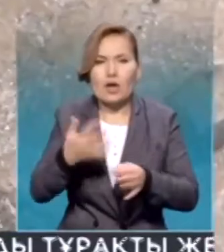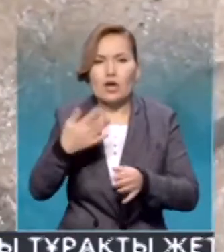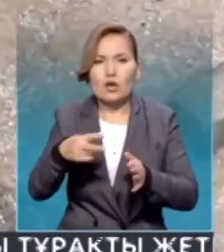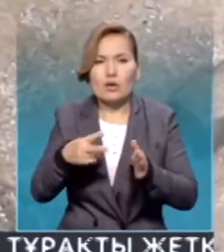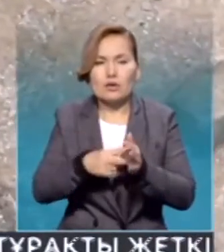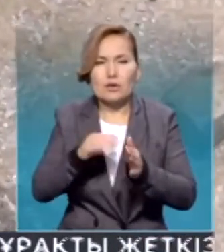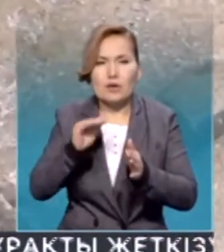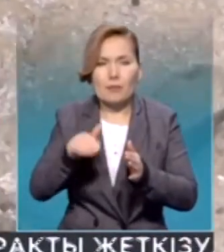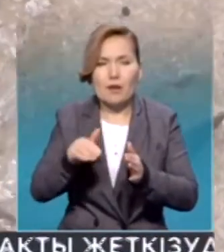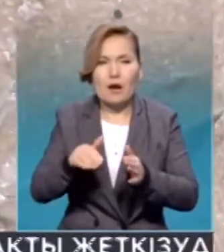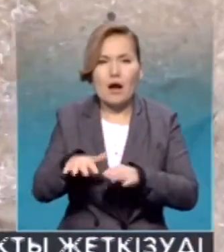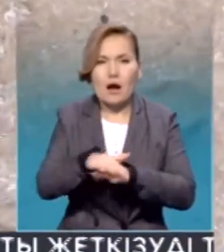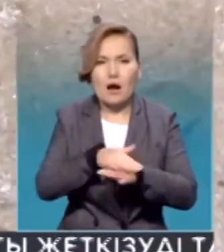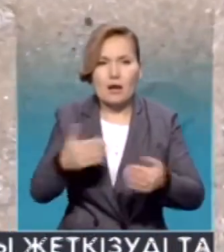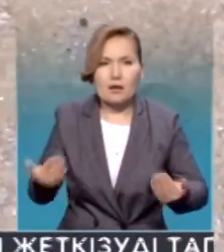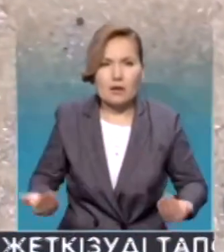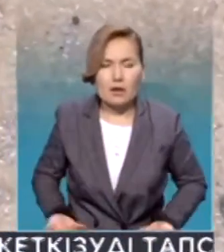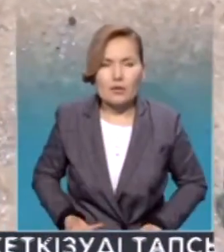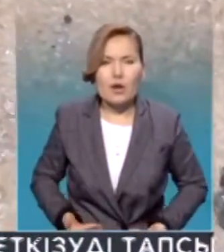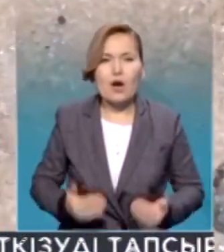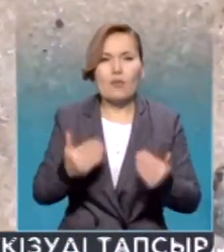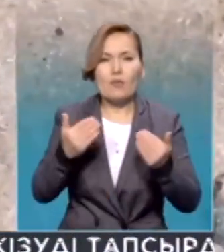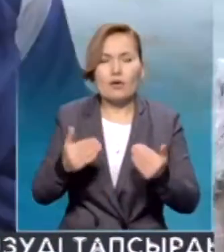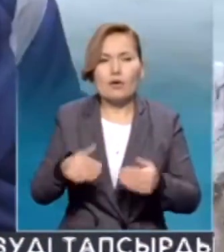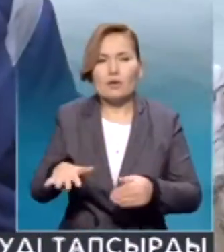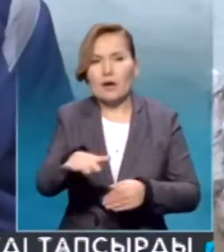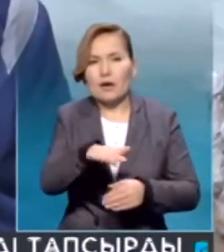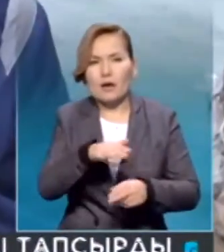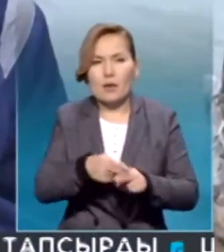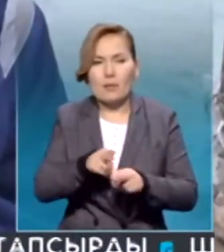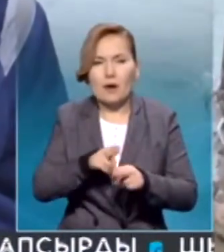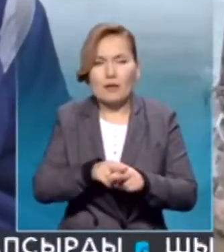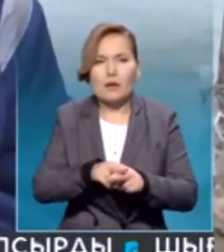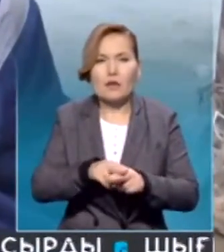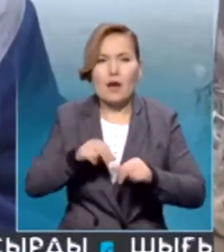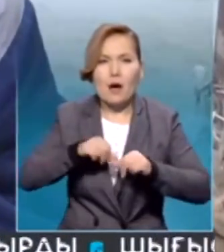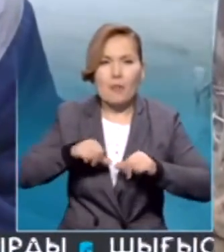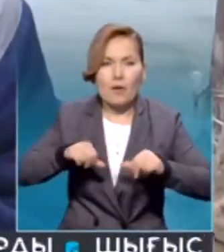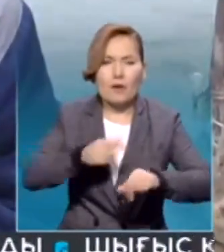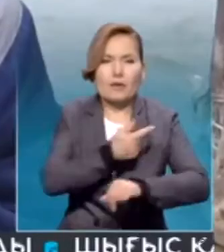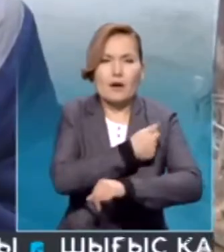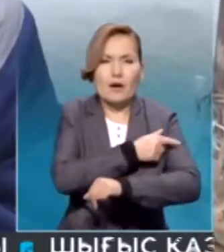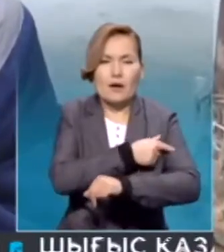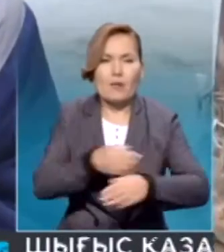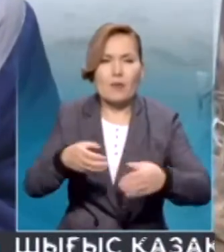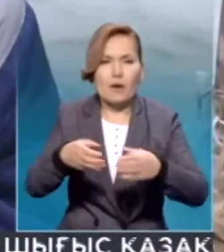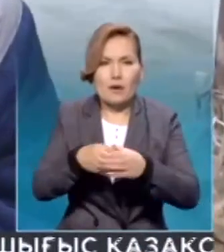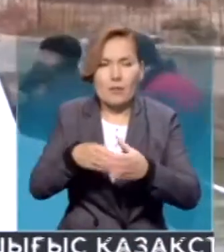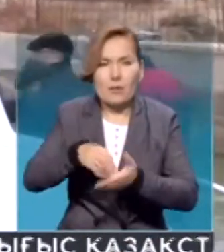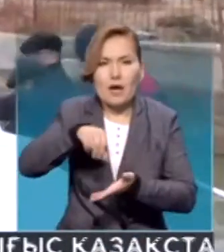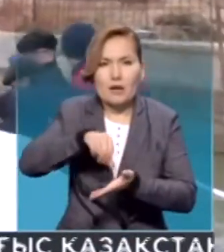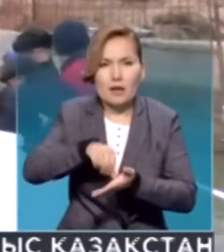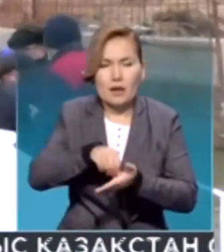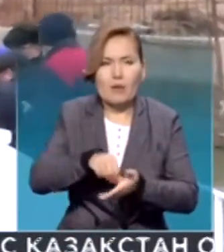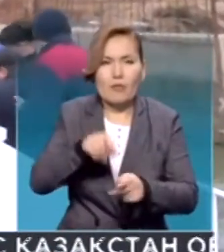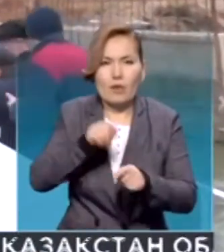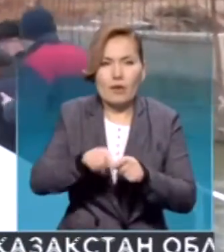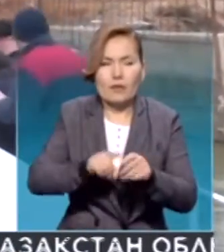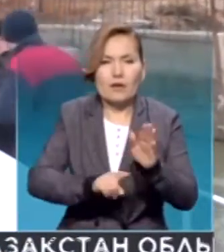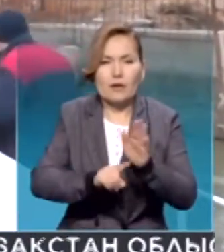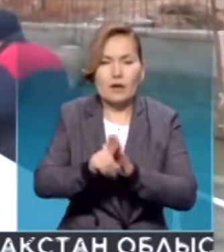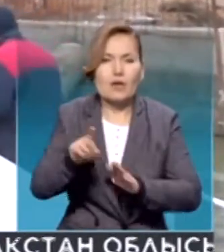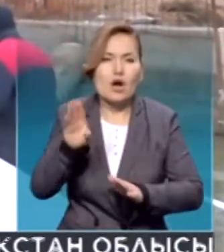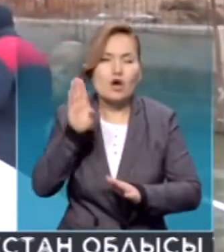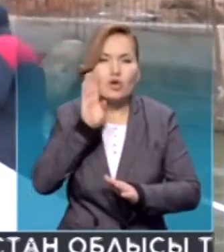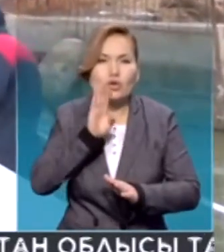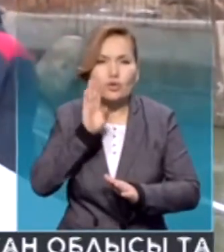мыңнан астам тұрғын бар. Бүгін Құрманғазы аудандық санитарлық эпидемиологиялық қызметінің өкілдері су